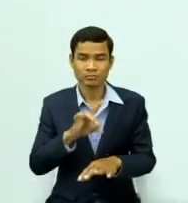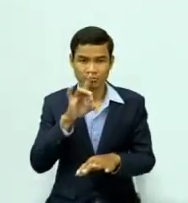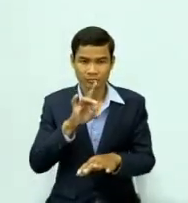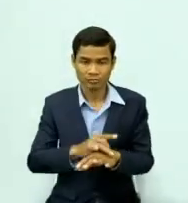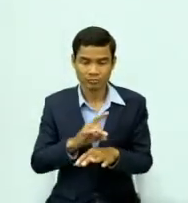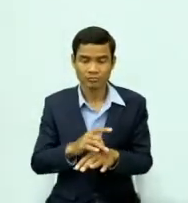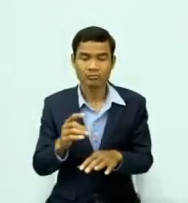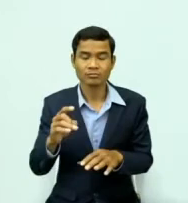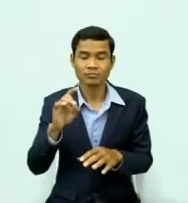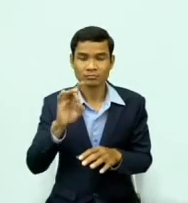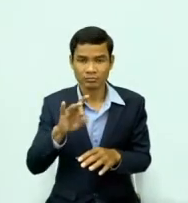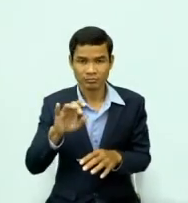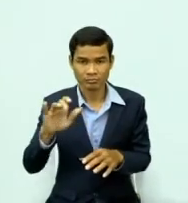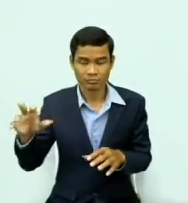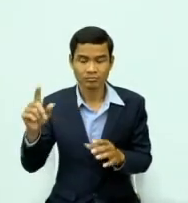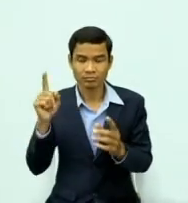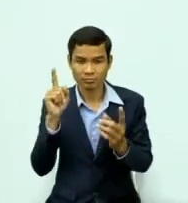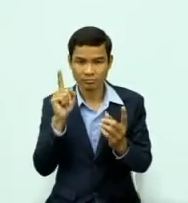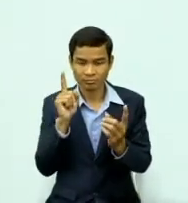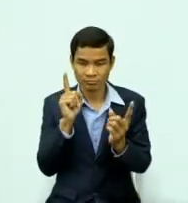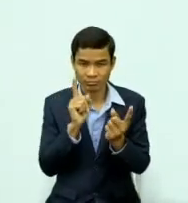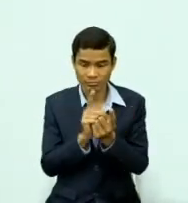nà chân chân nẹ đại chút cho mùi nâng